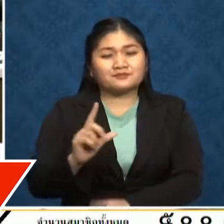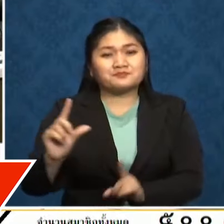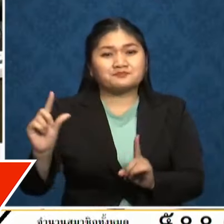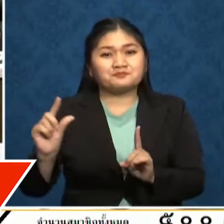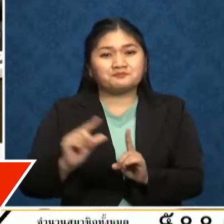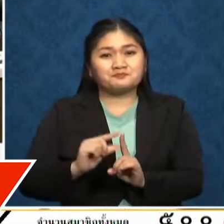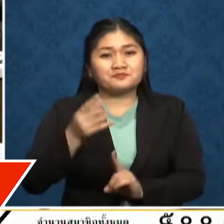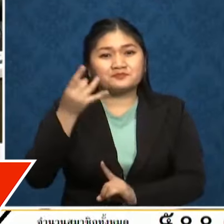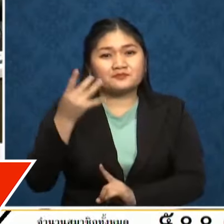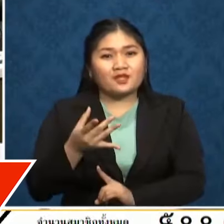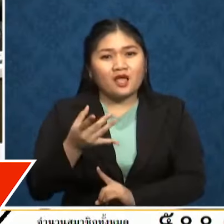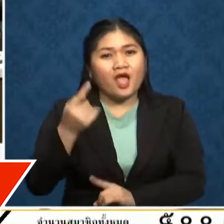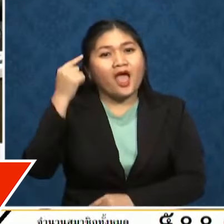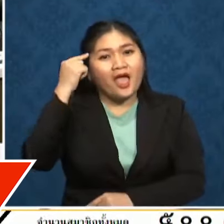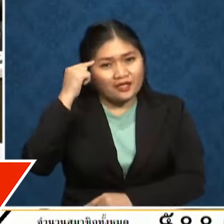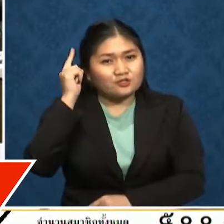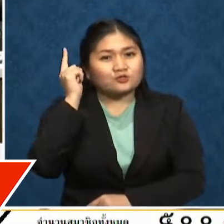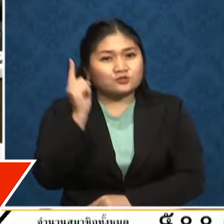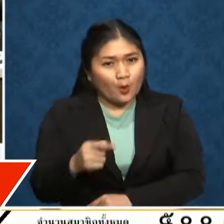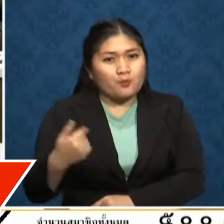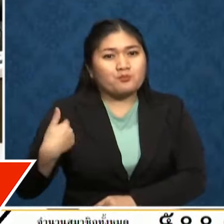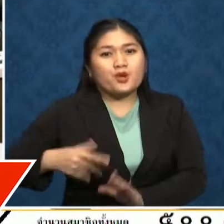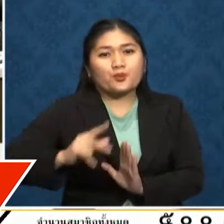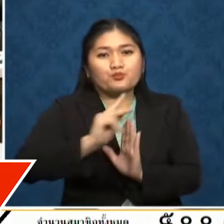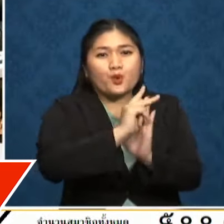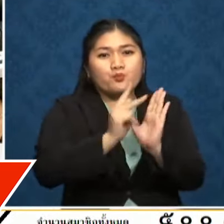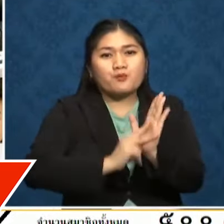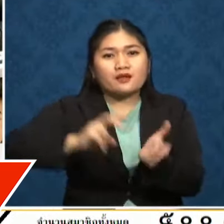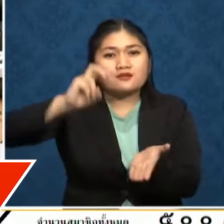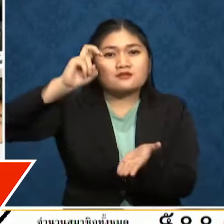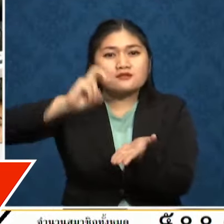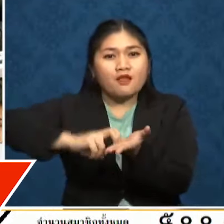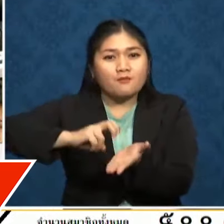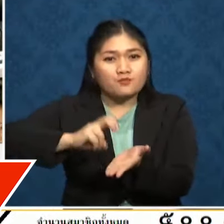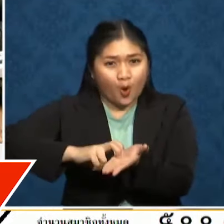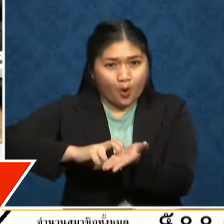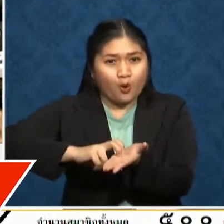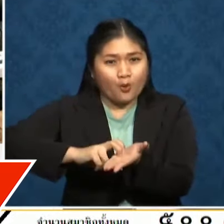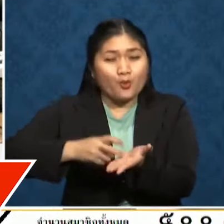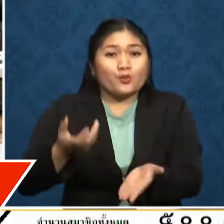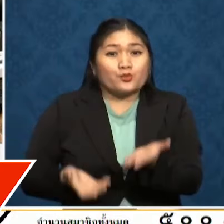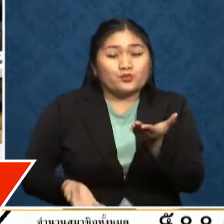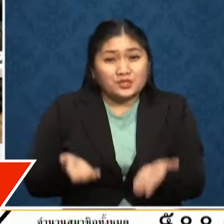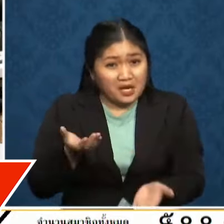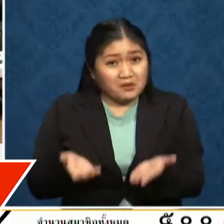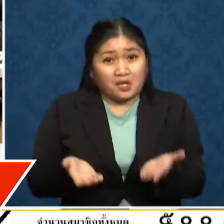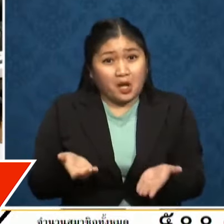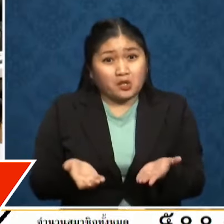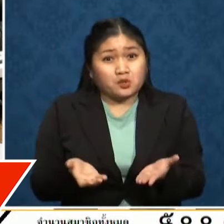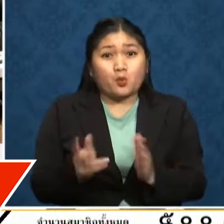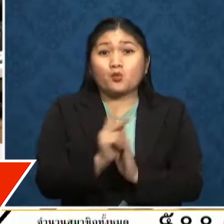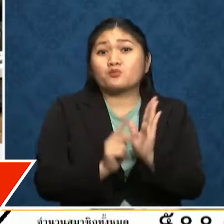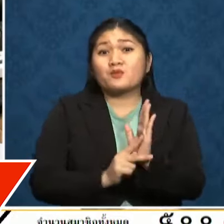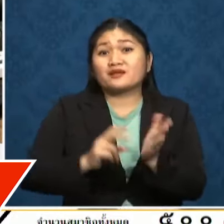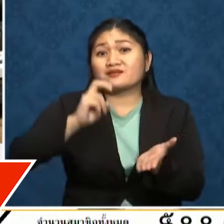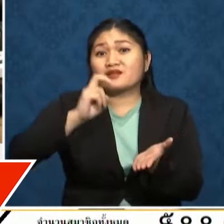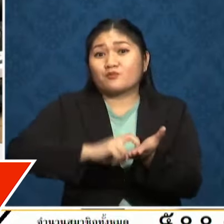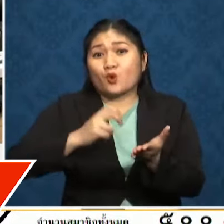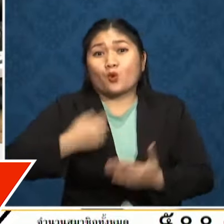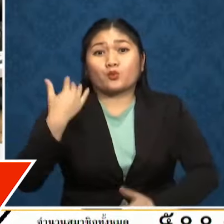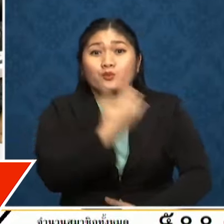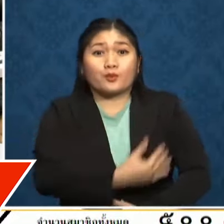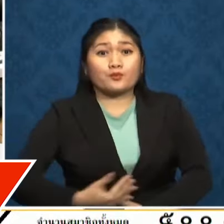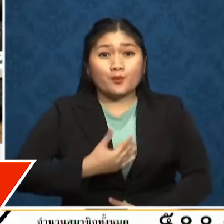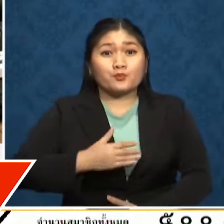ว่าเห็นควรให้มีกฐหมายรับรองเพศหรือกฐหมายที่รับรองอัตรรักธทันเพศ